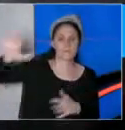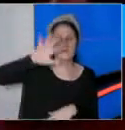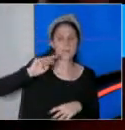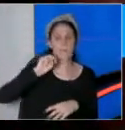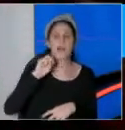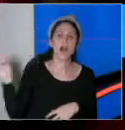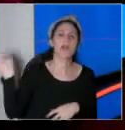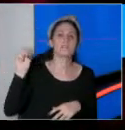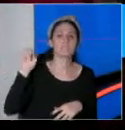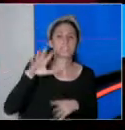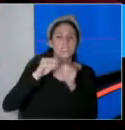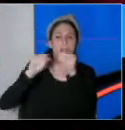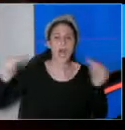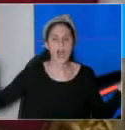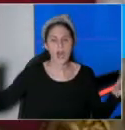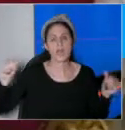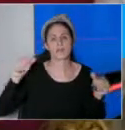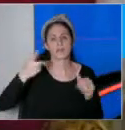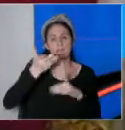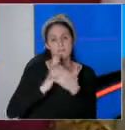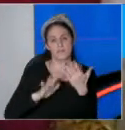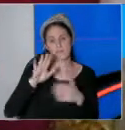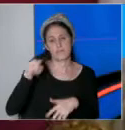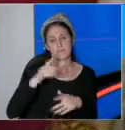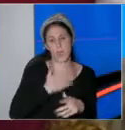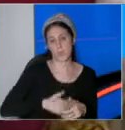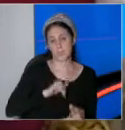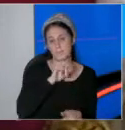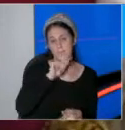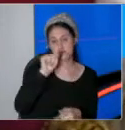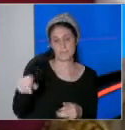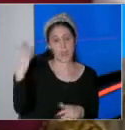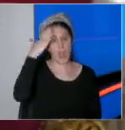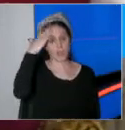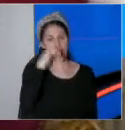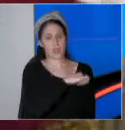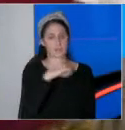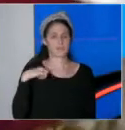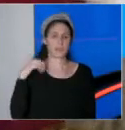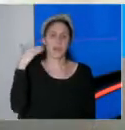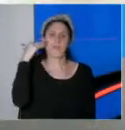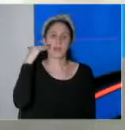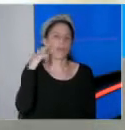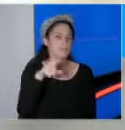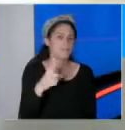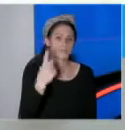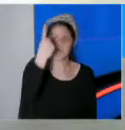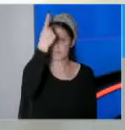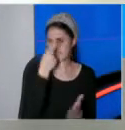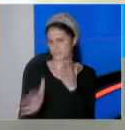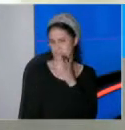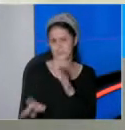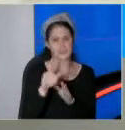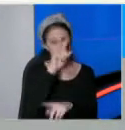סהרה, שם יש תאמה סראווי, שהם רוצים להגיע לאיזושהי הכרה עצמית, והאמריקנים פשוט באחד מבטלים אותה. אני מתאר